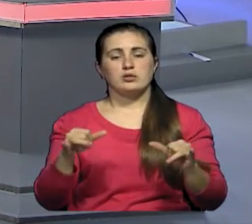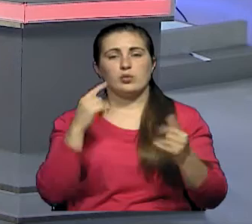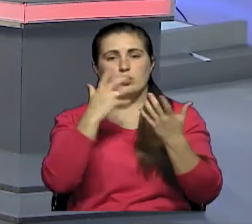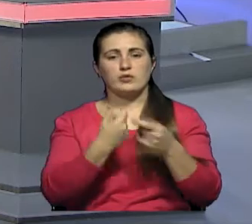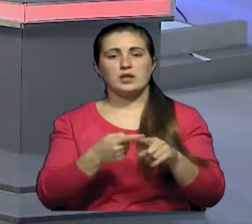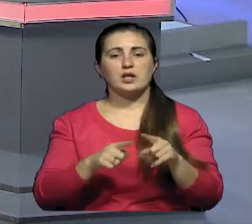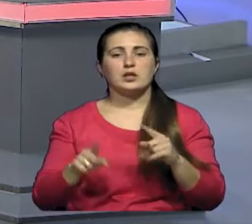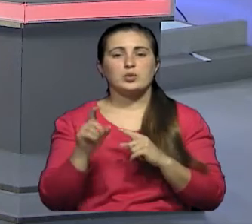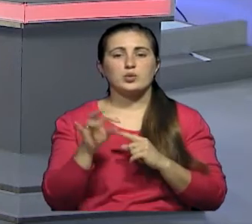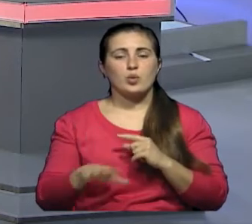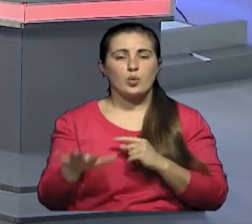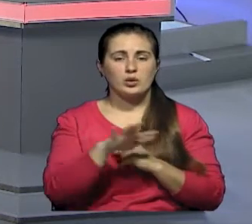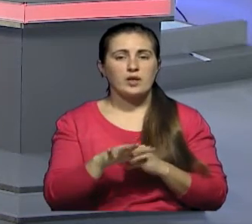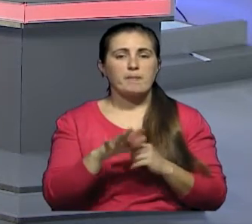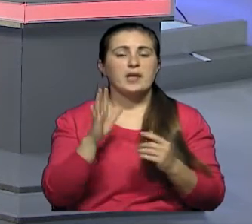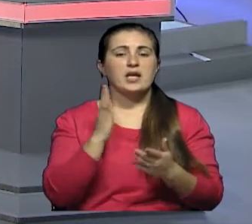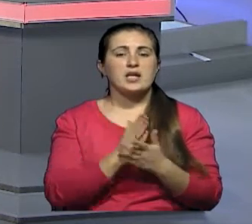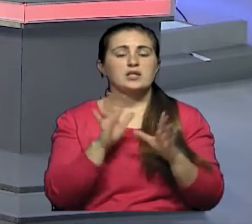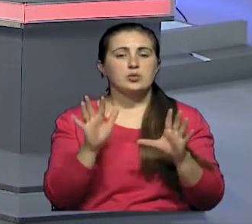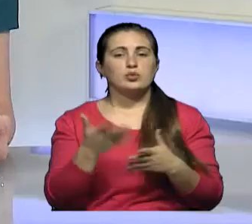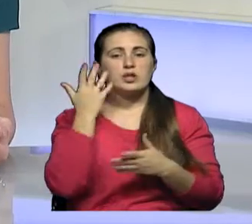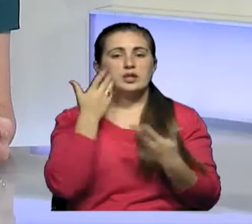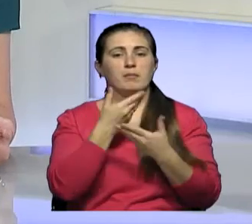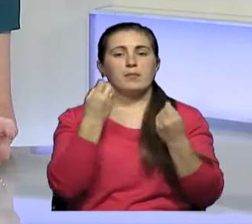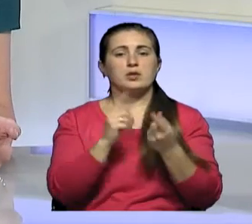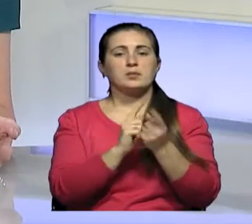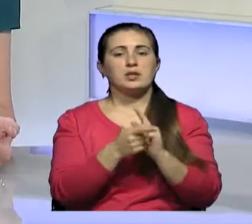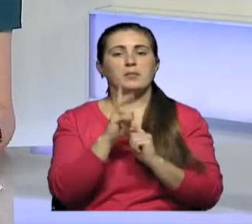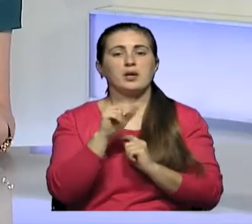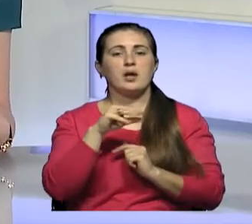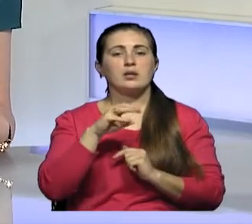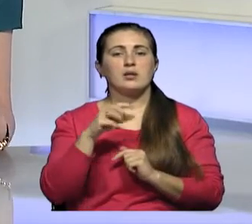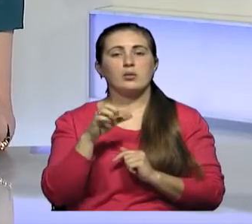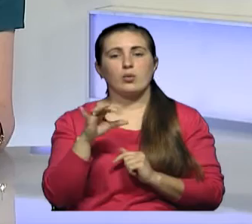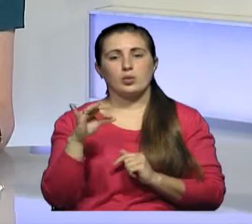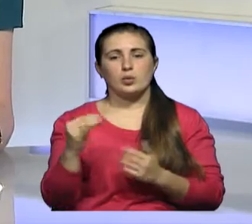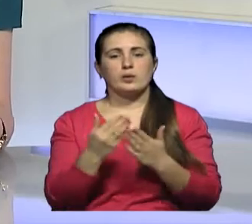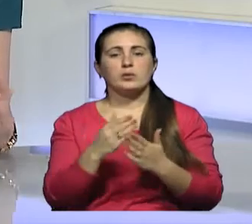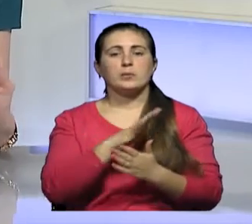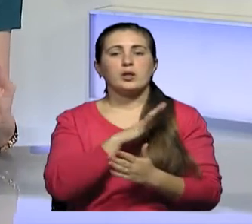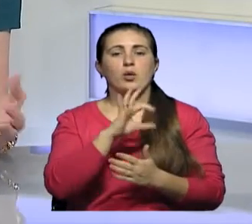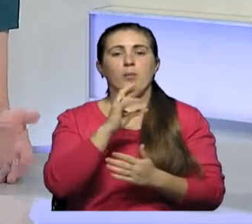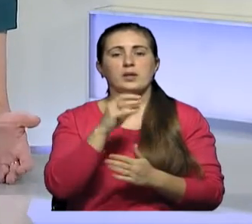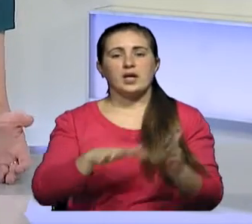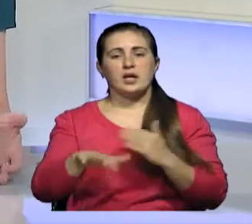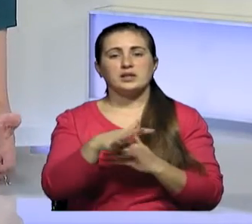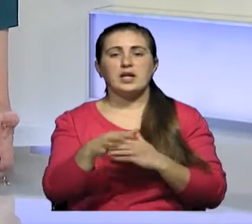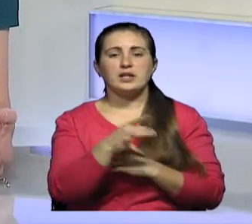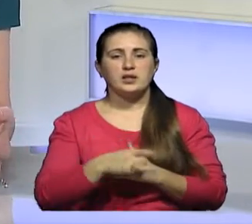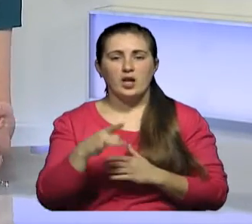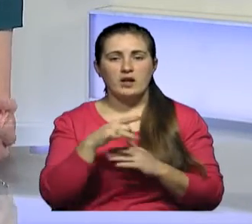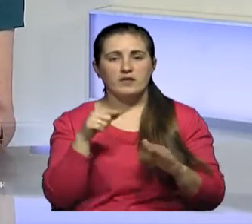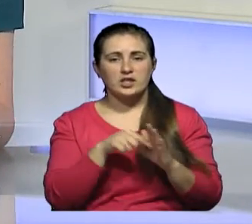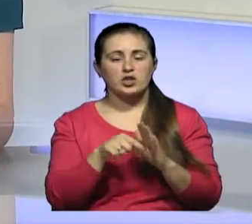конечно есть случаи когда мы просто к примеру изменяем категорию был объект примеру там регионального значения